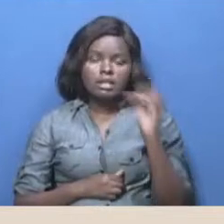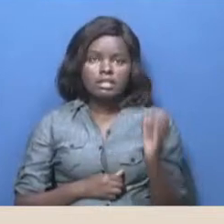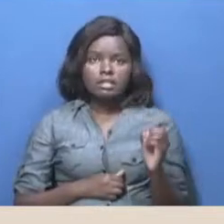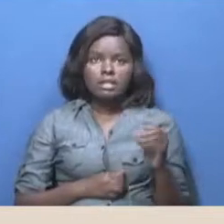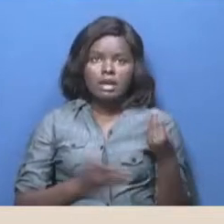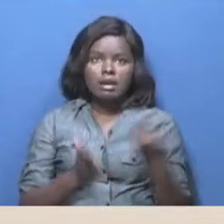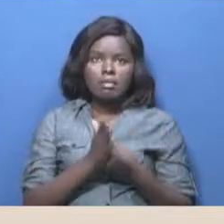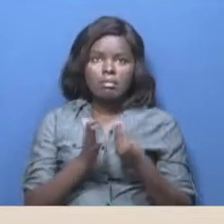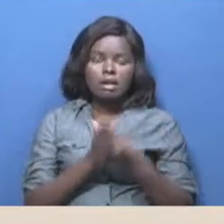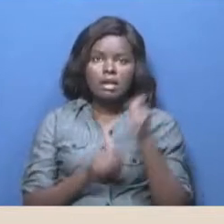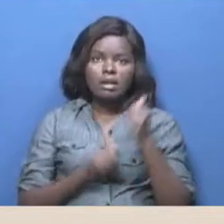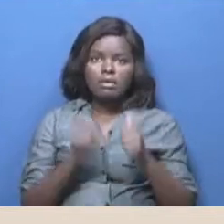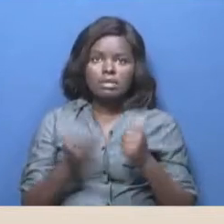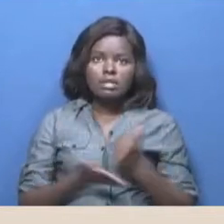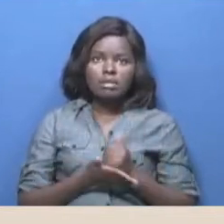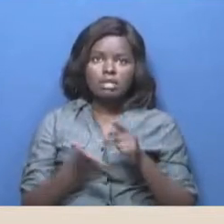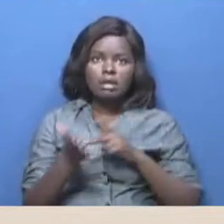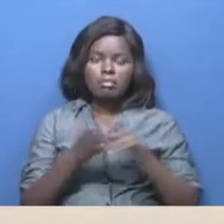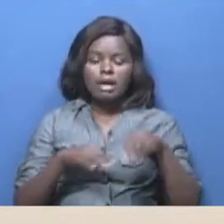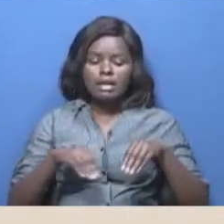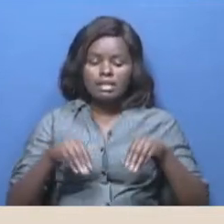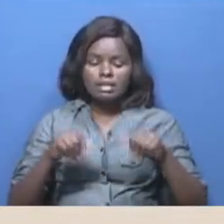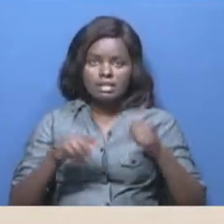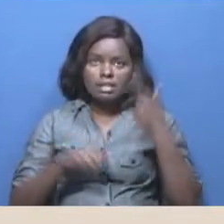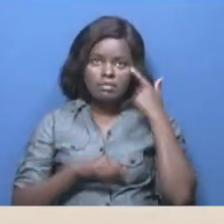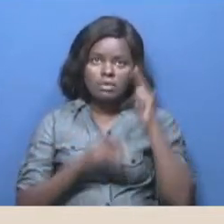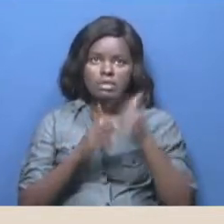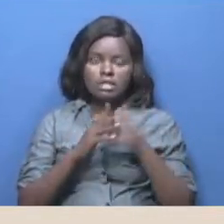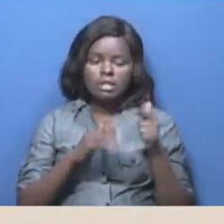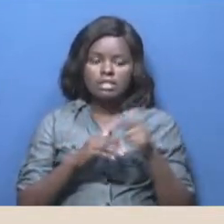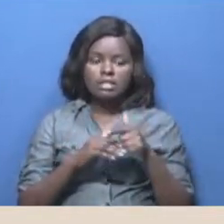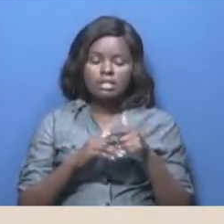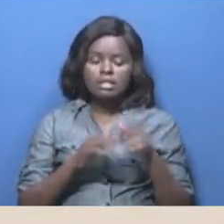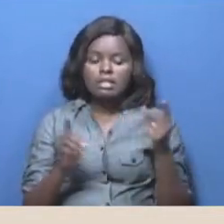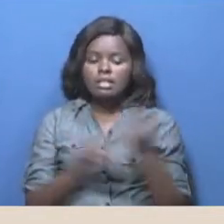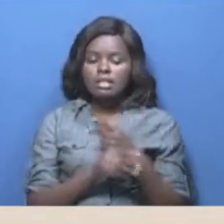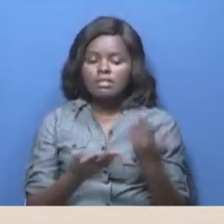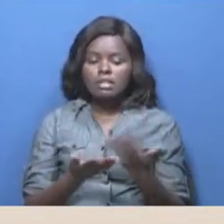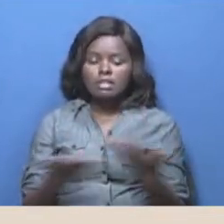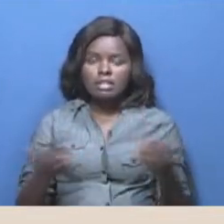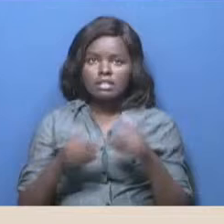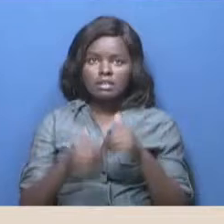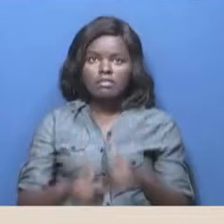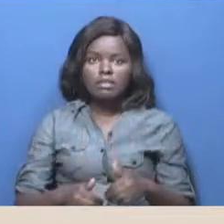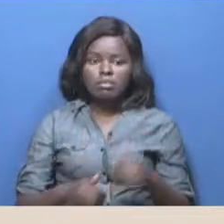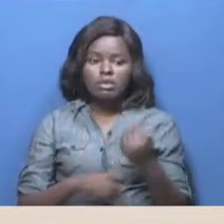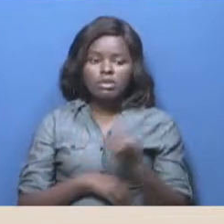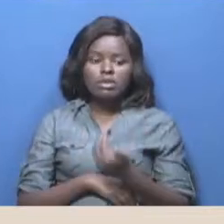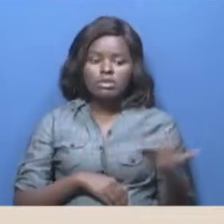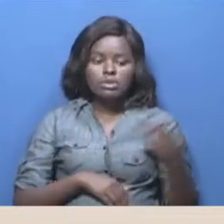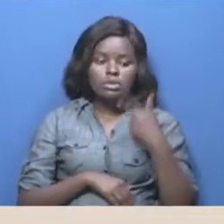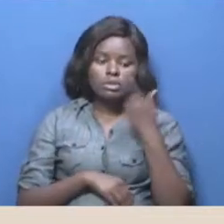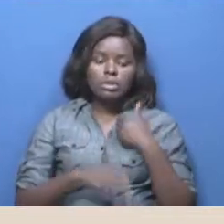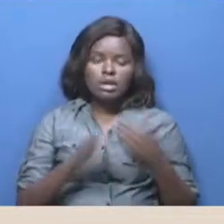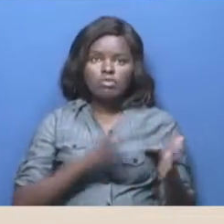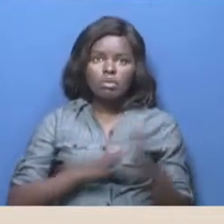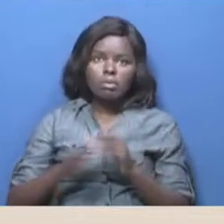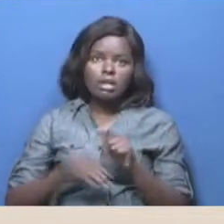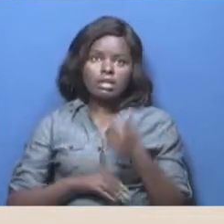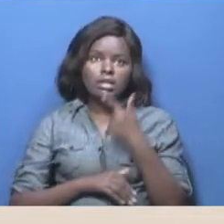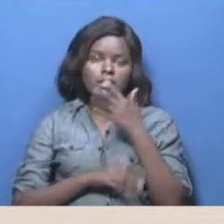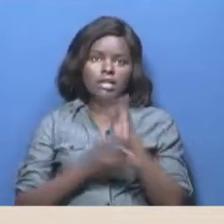mbeca iria ciamahotithirie kũgũra mbegũ cia kwambĩrĩria natharĩ ya mĩmera ĩtiganĩte. Arutwo arĩa marĩ na mũbango ũcio makiuga